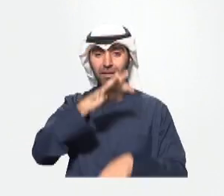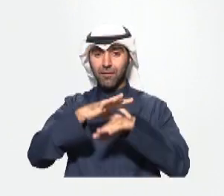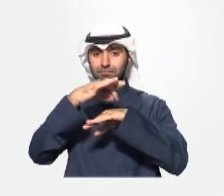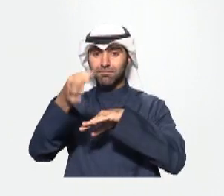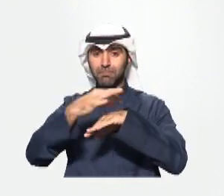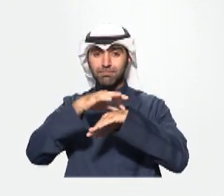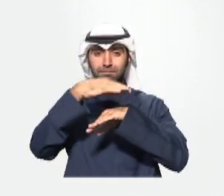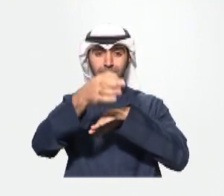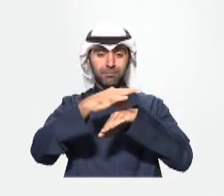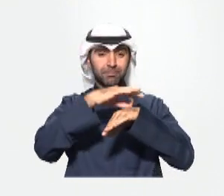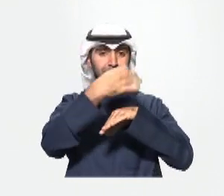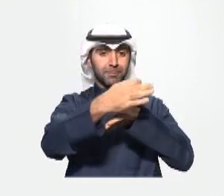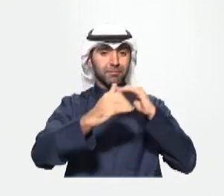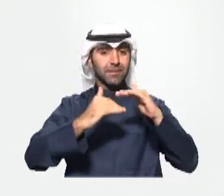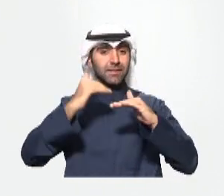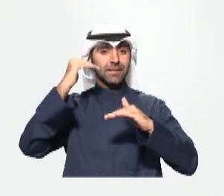وهذا بسبب